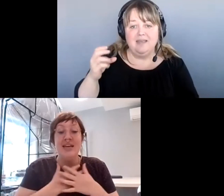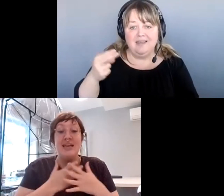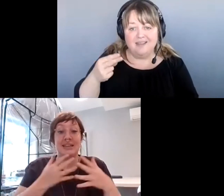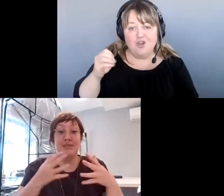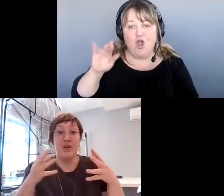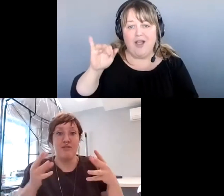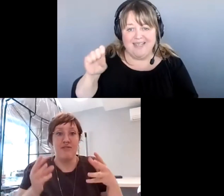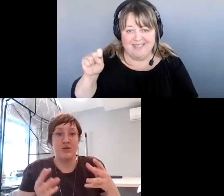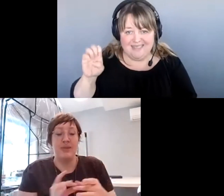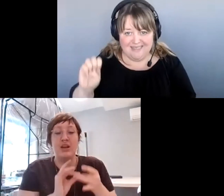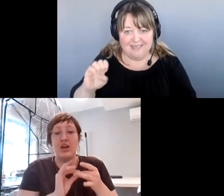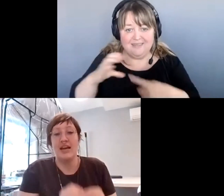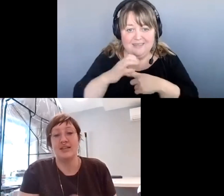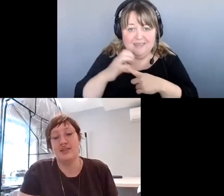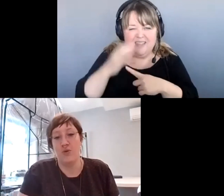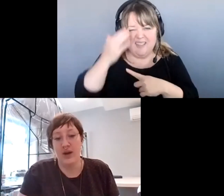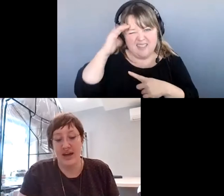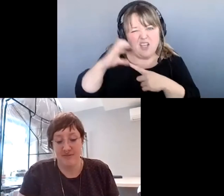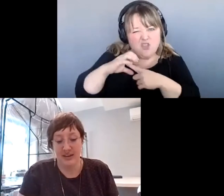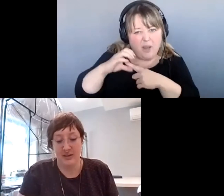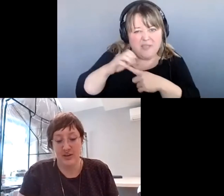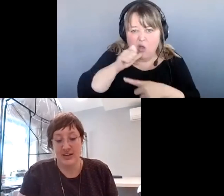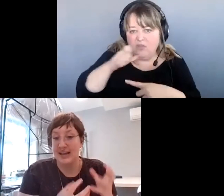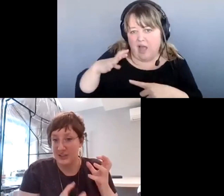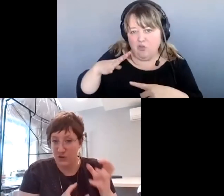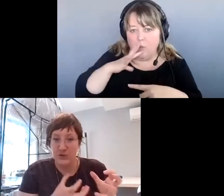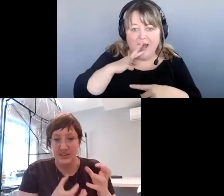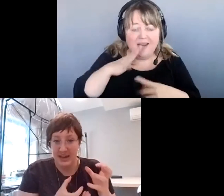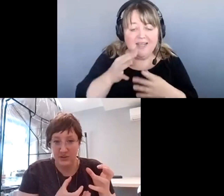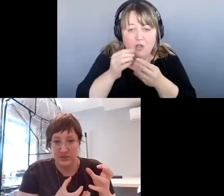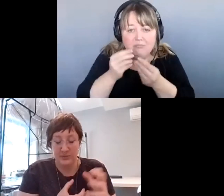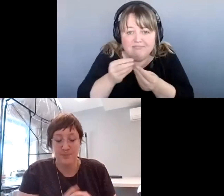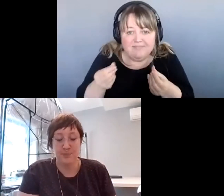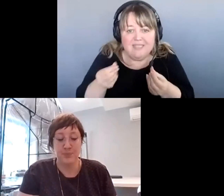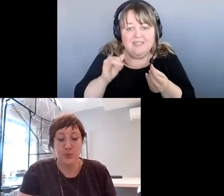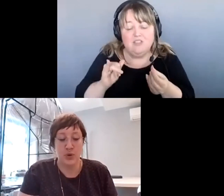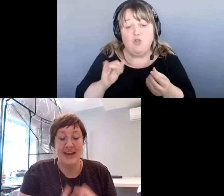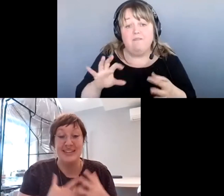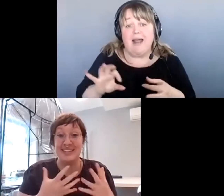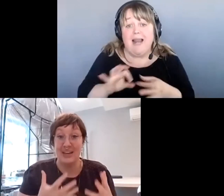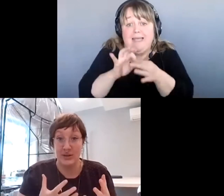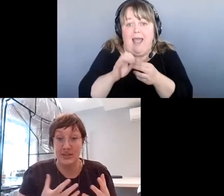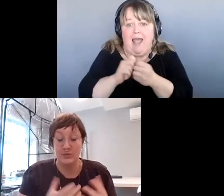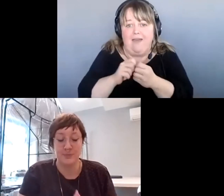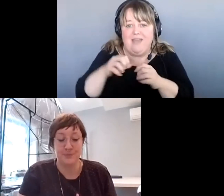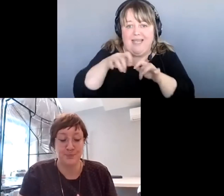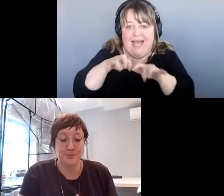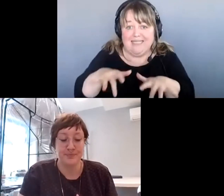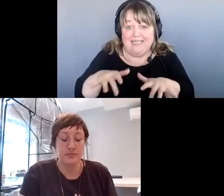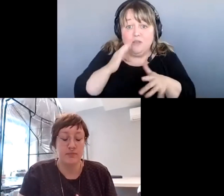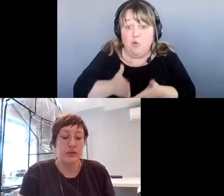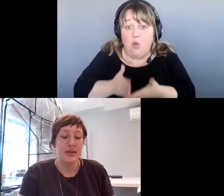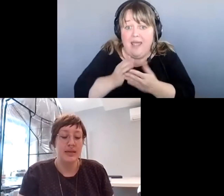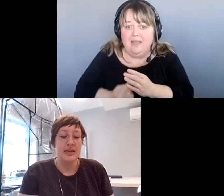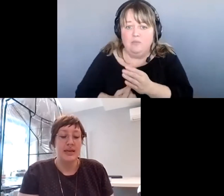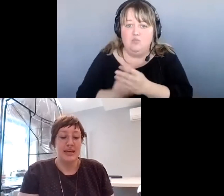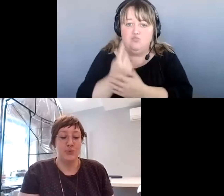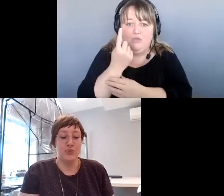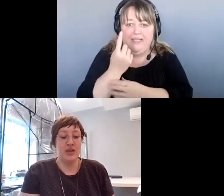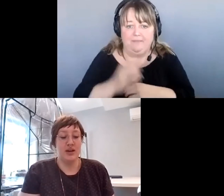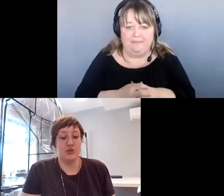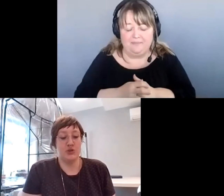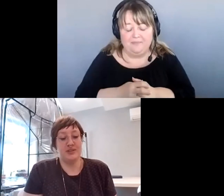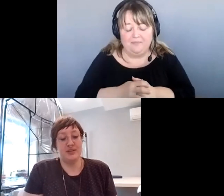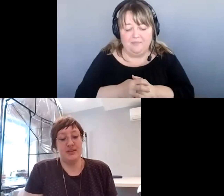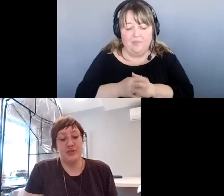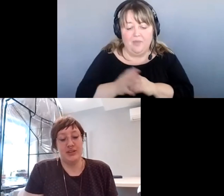beaucoup, qui vont aller faire une belle relation avec les racines de votre carotte pour aider sa croissance. Et